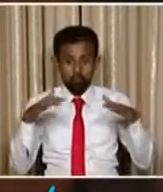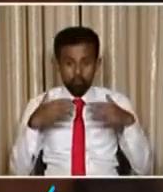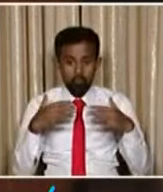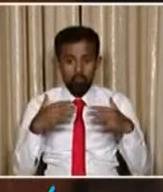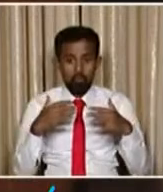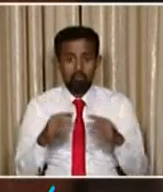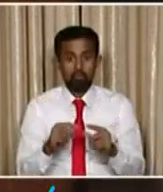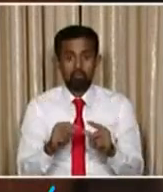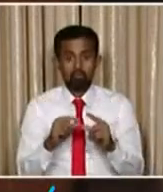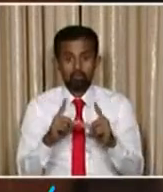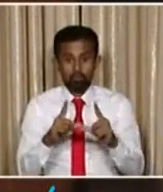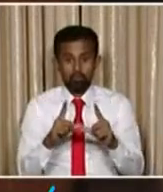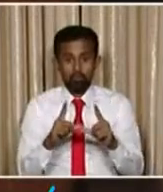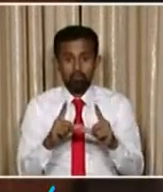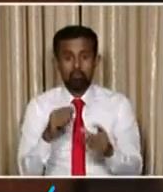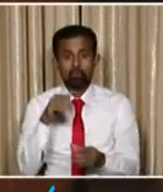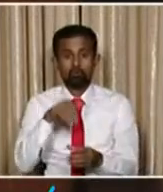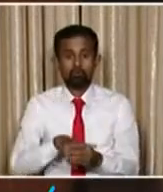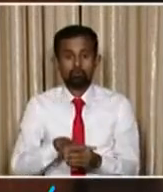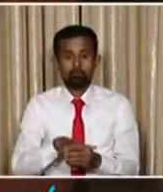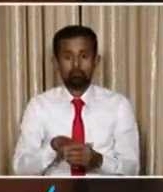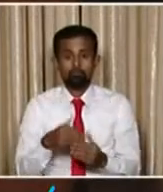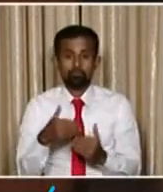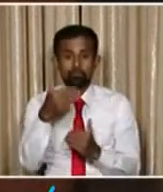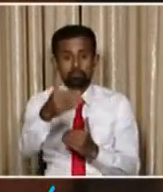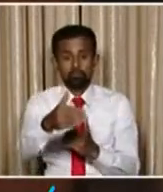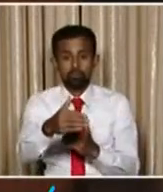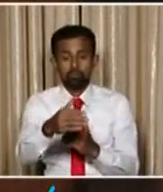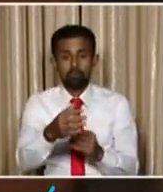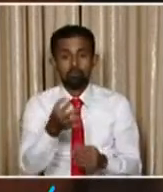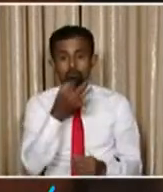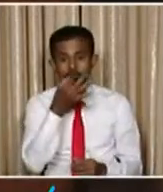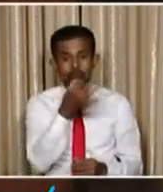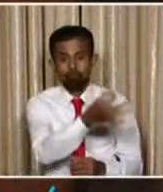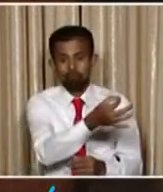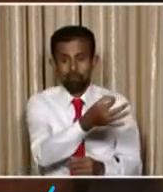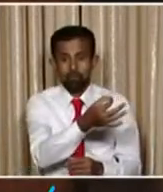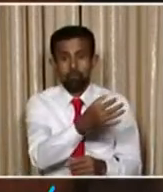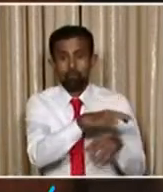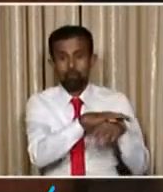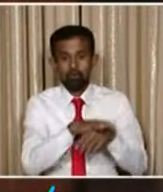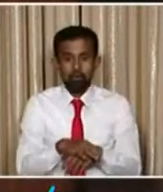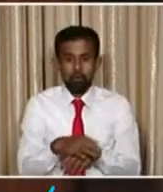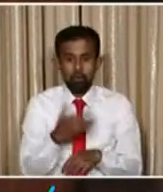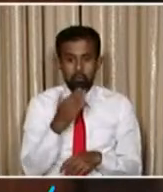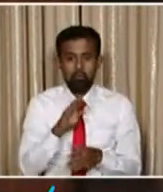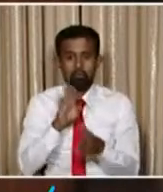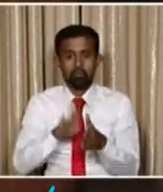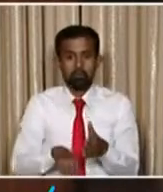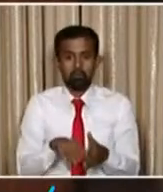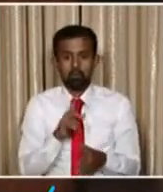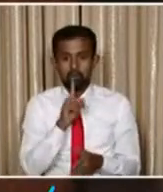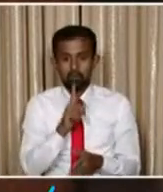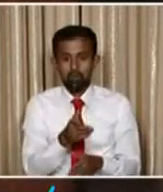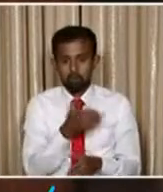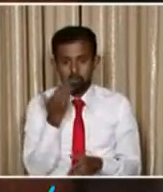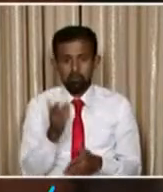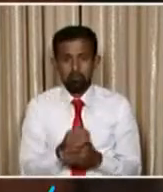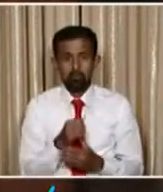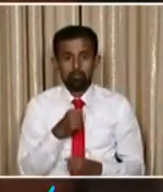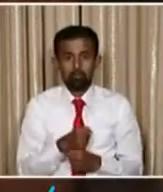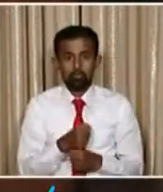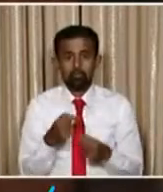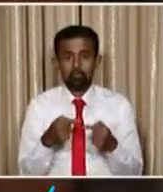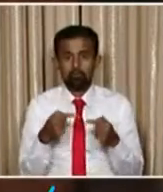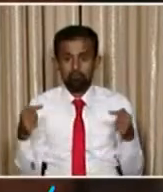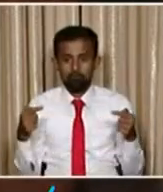YouTube channel එක කරා පවා ඉදිරි අනාගතයේ කවුරු කම්ප්ලේන්ට් එකක් දැම්මොත් ඔවුන්ව ගෙන්නන්න පුළුවන් ඒව අයින් කරන්න කියන්න පුළුවන්. ආණ්ඩුවට